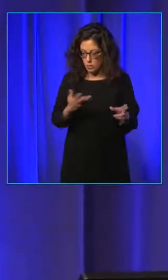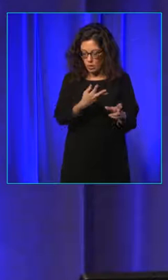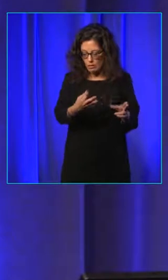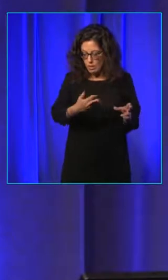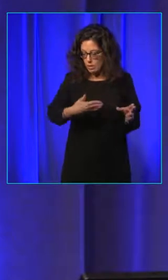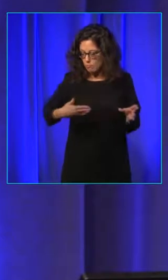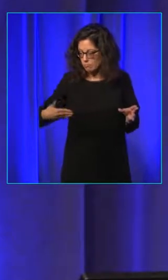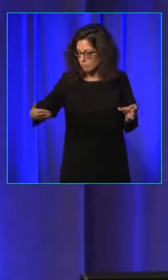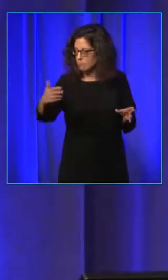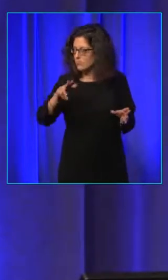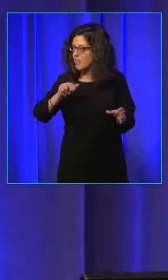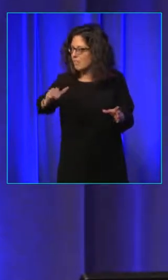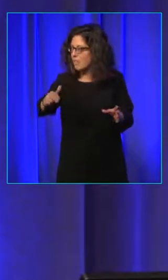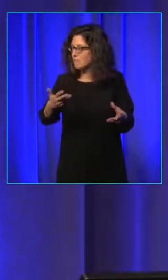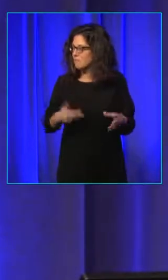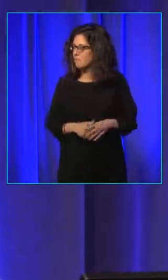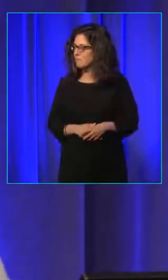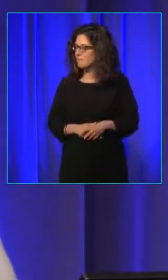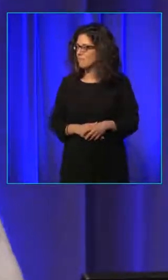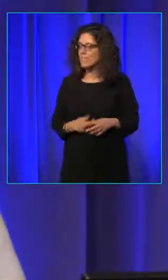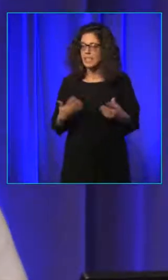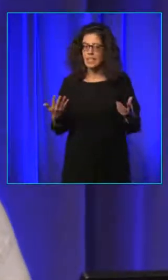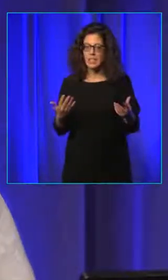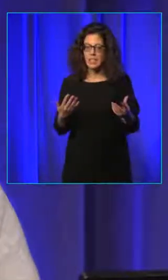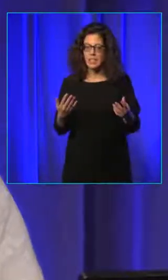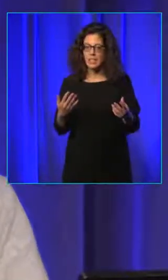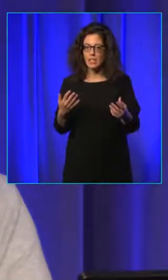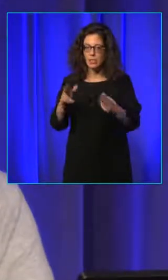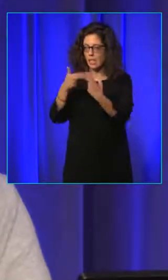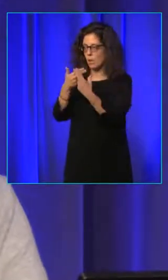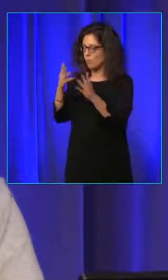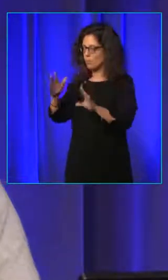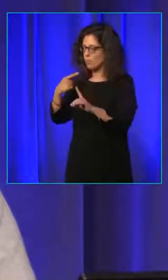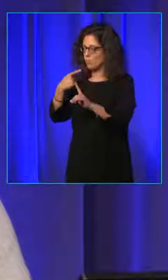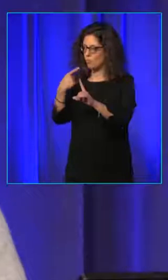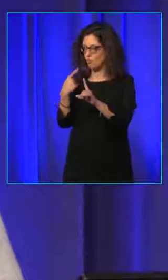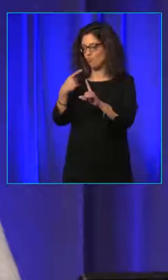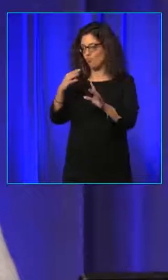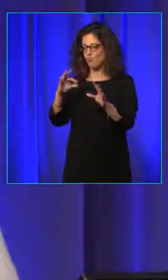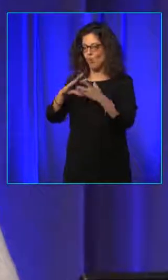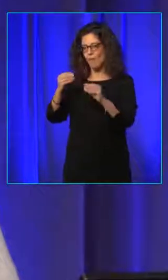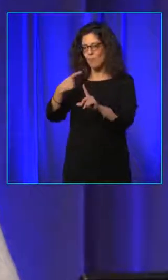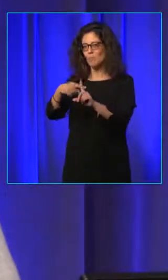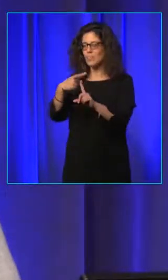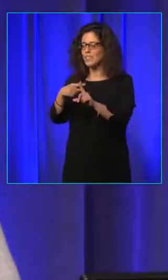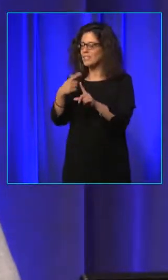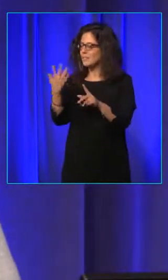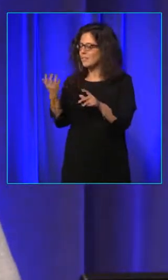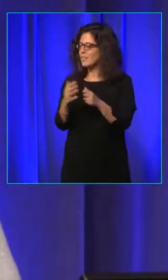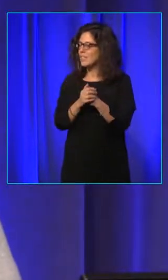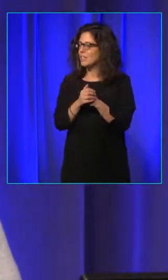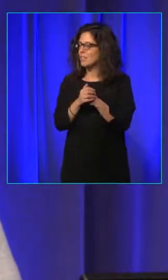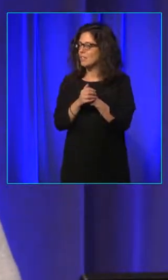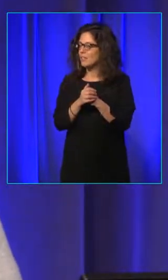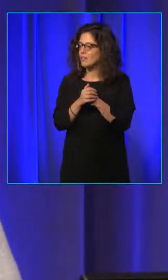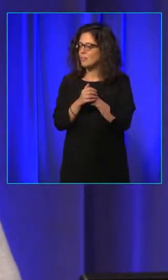venir. Et donc, je répondrai de manière positive à votre question, parce